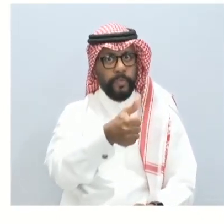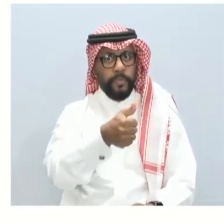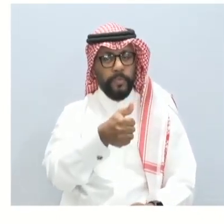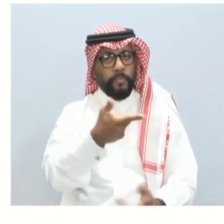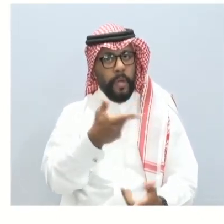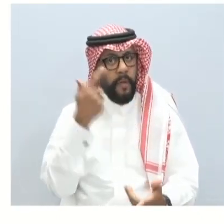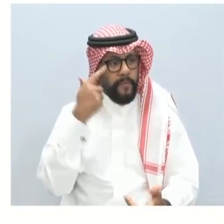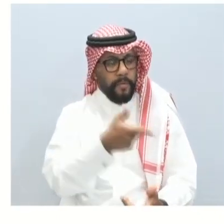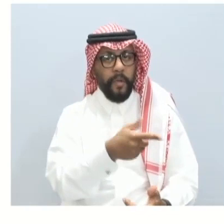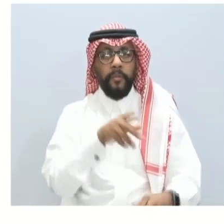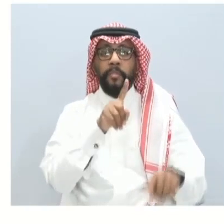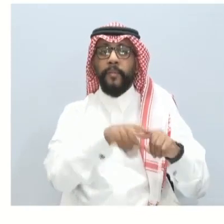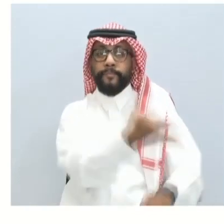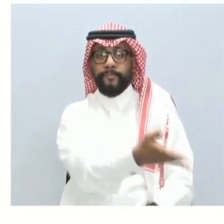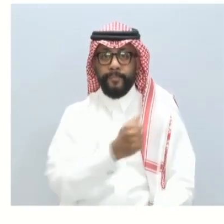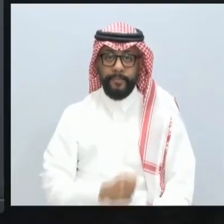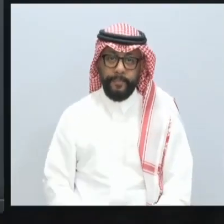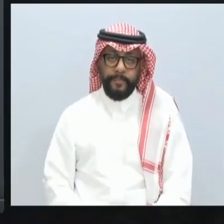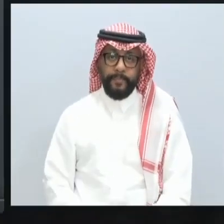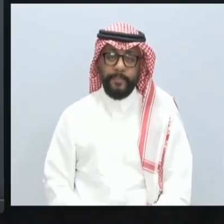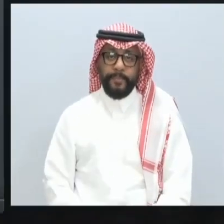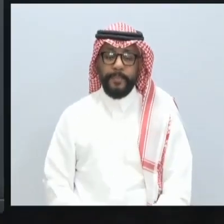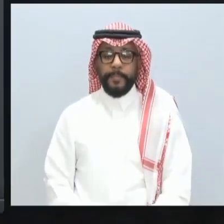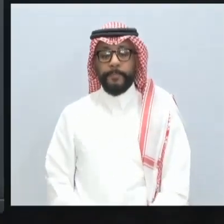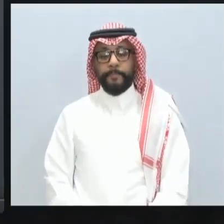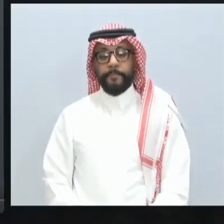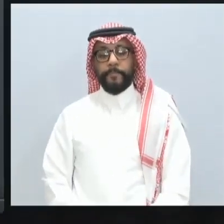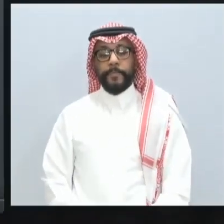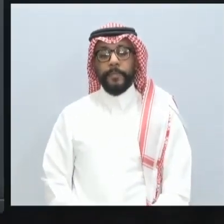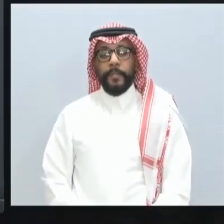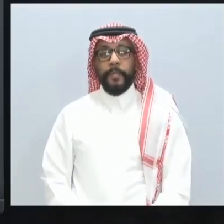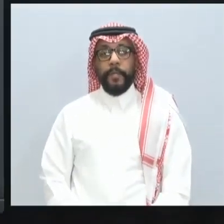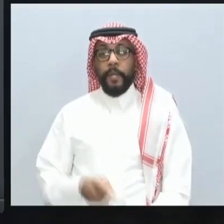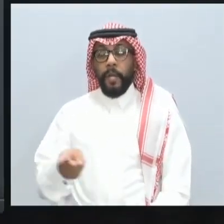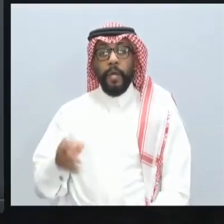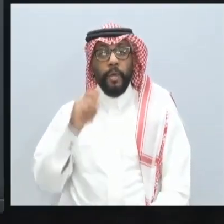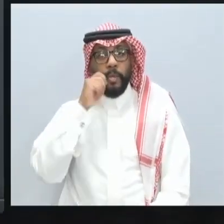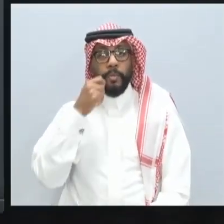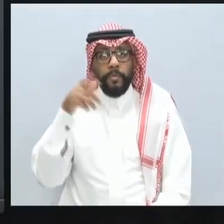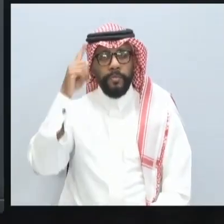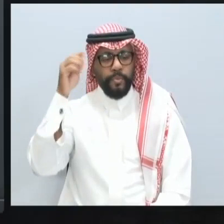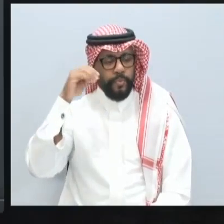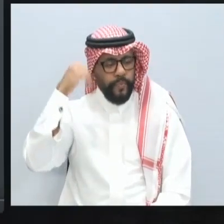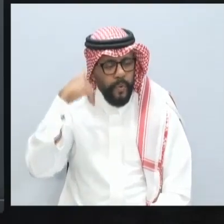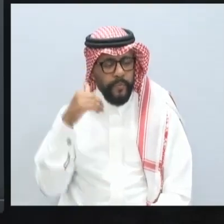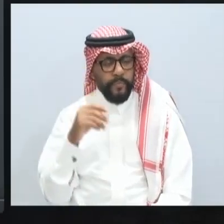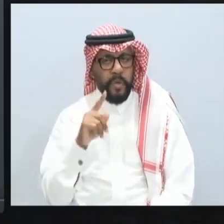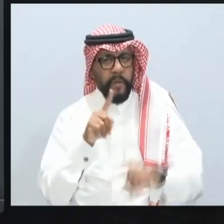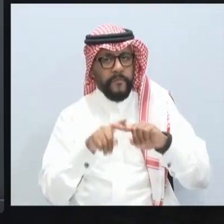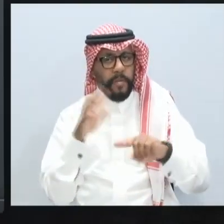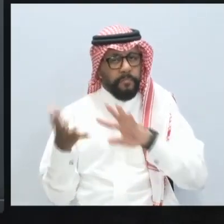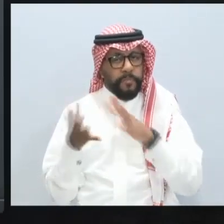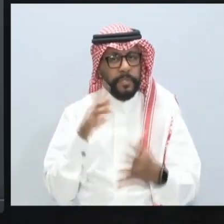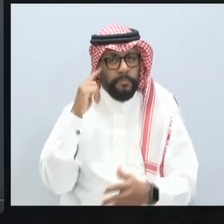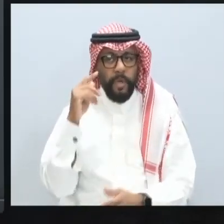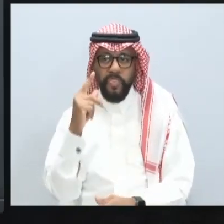والظن بينه الله بهذا الامر فقال ما اظن ان تبيد هذه ابدا وايضا ما اظن الساعه